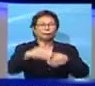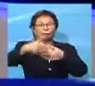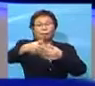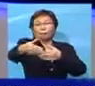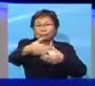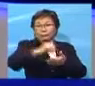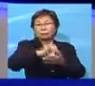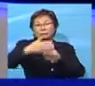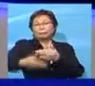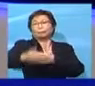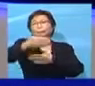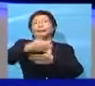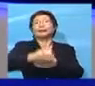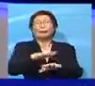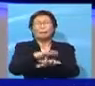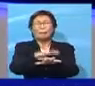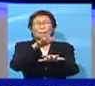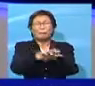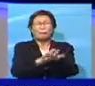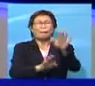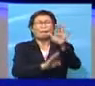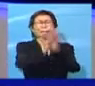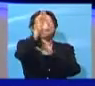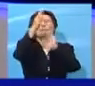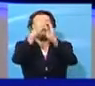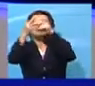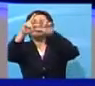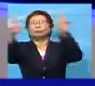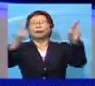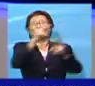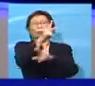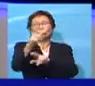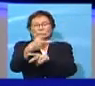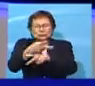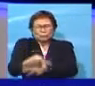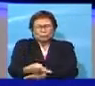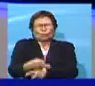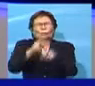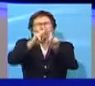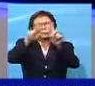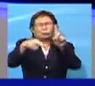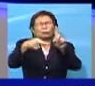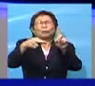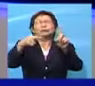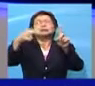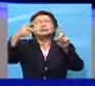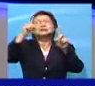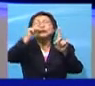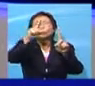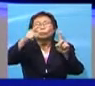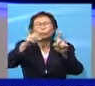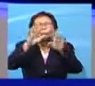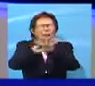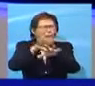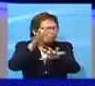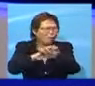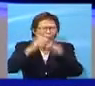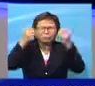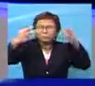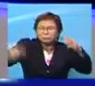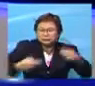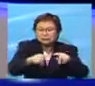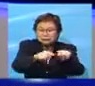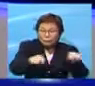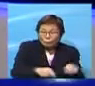Di sebalik kepesatan pembangunan Bandaraya Kuala Lumpur, tersimpan 1001 sejarahnya yang tersendiri. Selain kisah